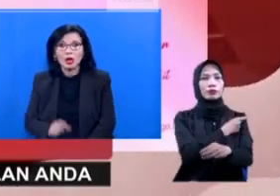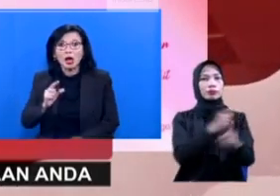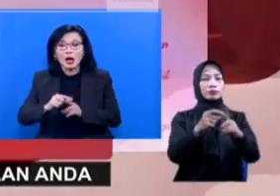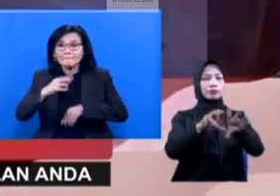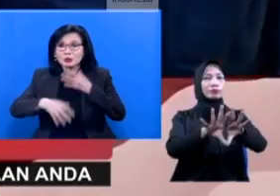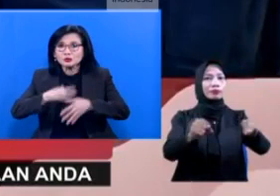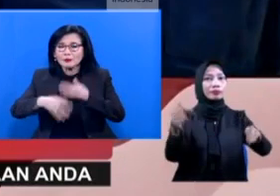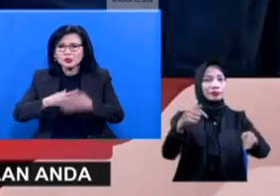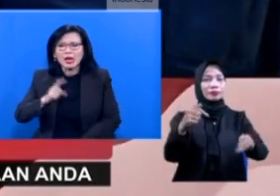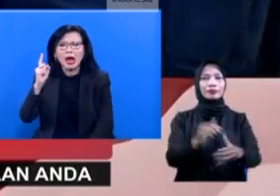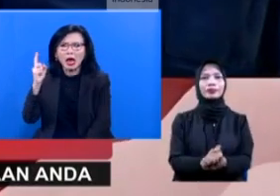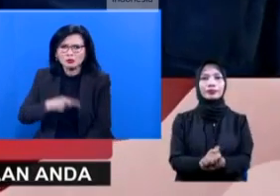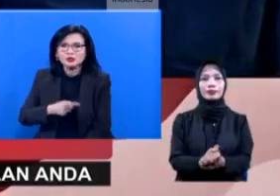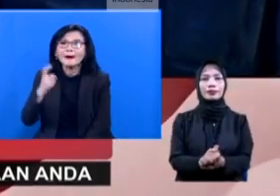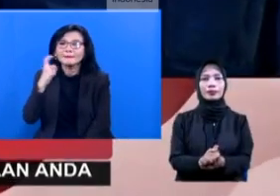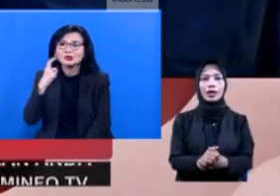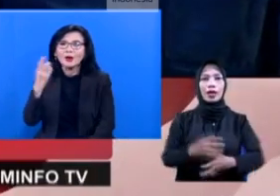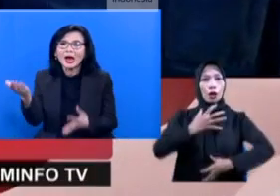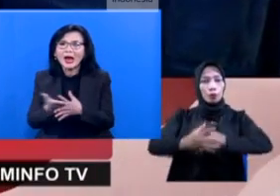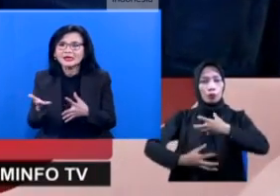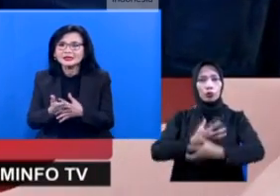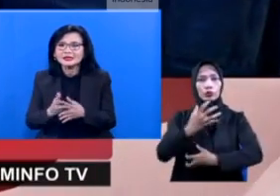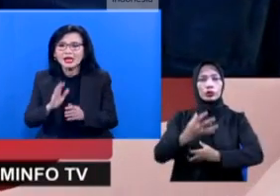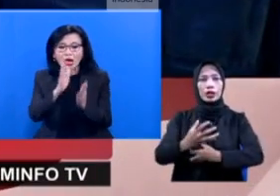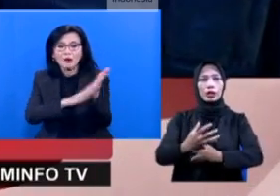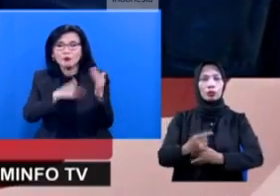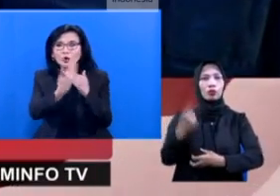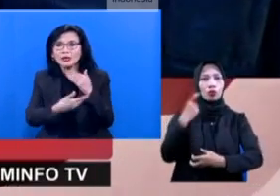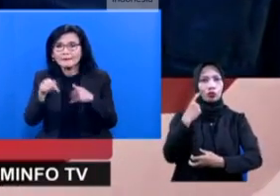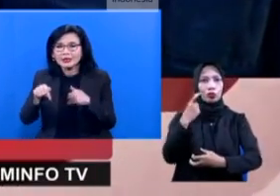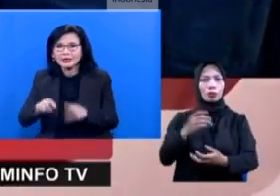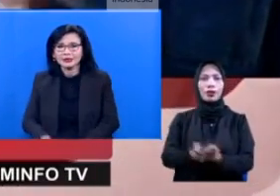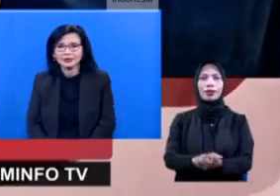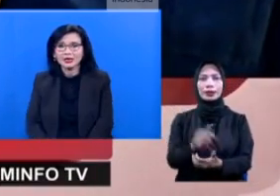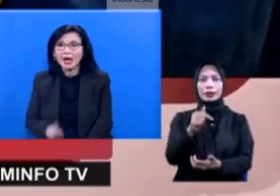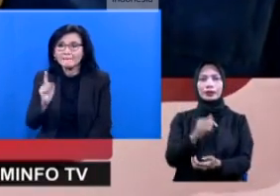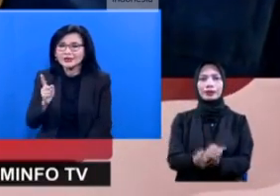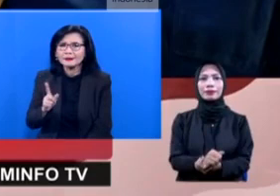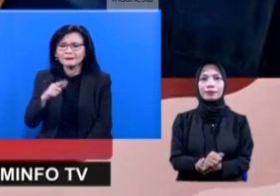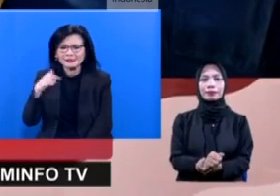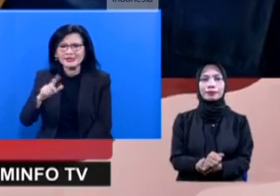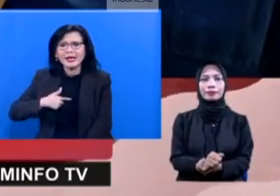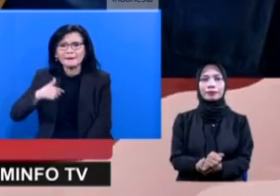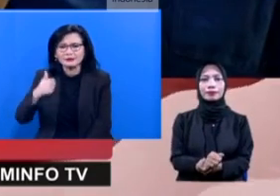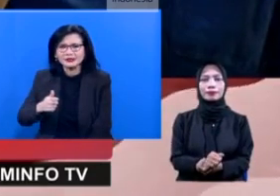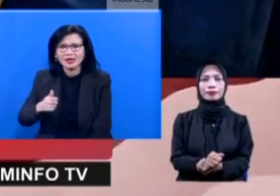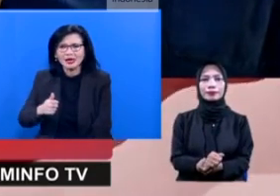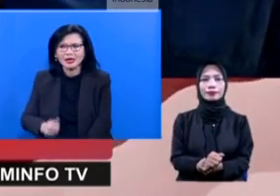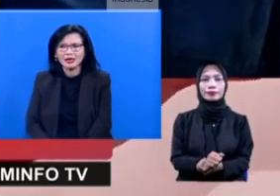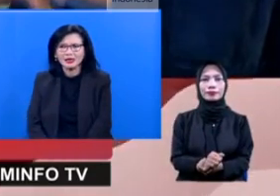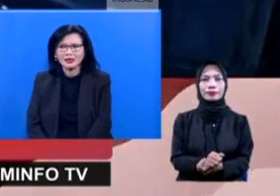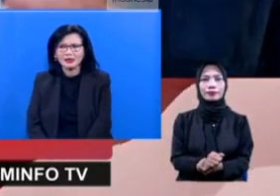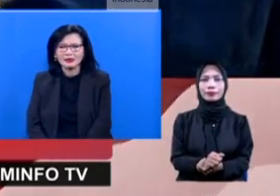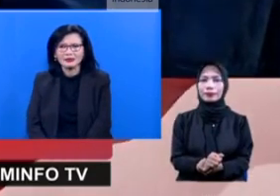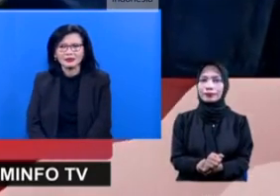pengusaha-pengusaha untuk mencoba mengakses ini. Karena apa? Ya. Ini kan bisa dikatakan peningkatan produktivitas mereka